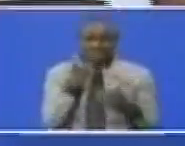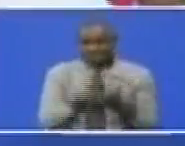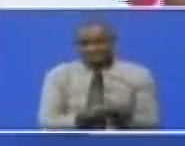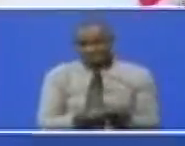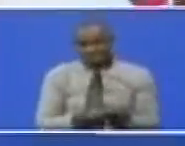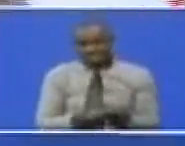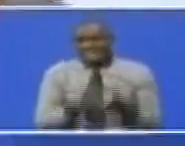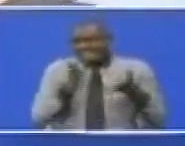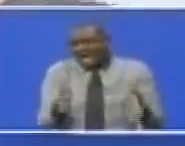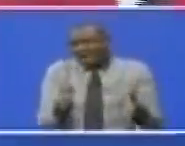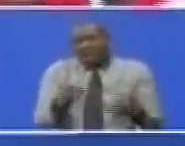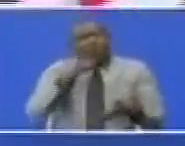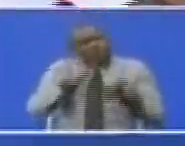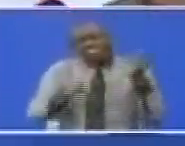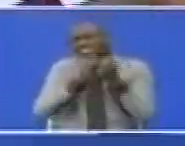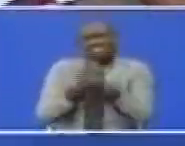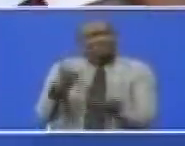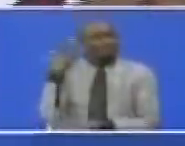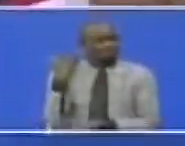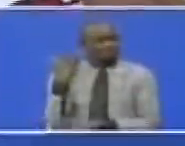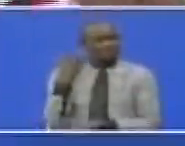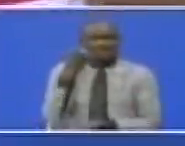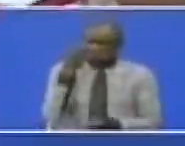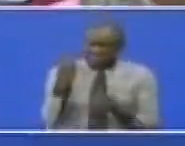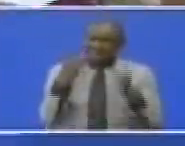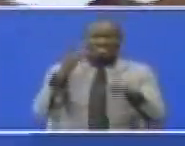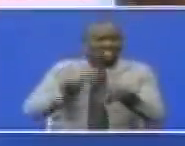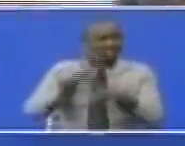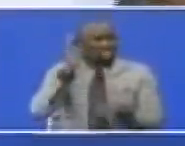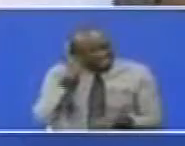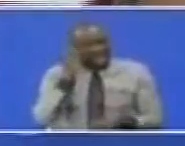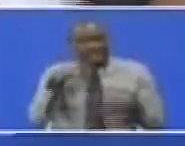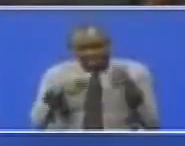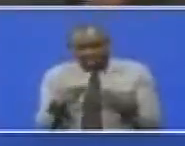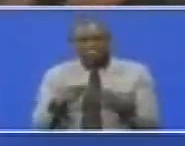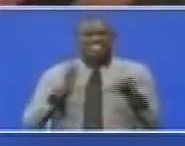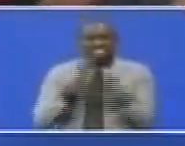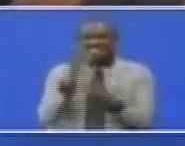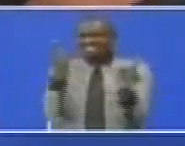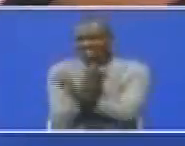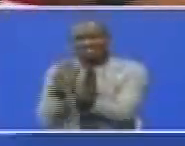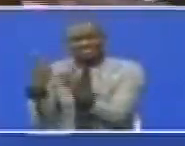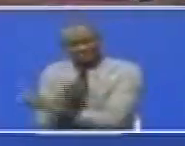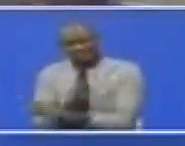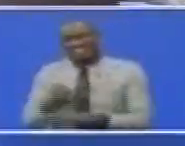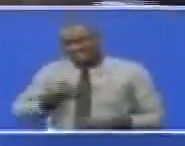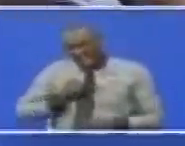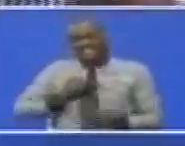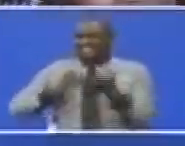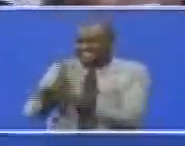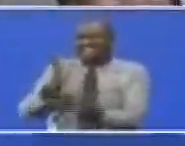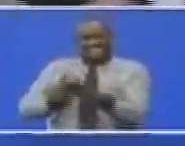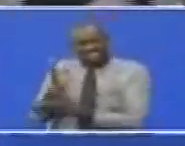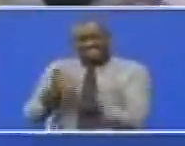Lakini ni kipi haswa kilichobadilika, ikiwa mara kwa mara tunasikia kuhusu kupewa kwa haki tofauti kwa kizazi cha kike na kile